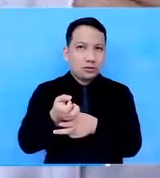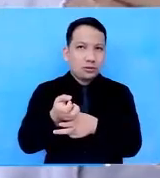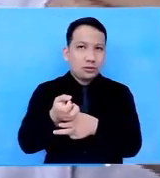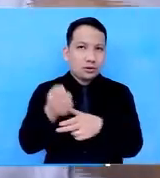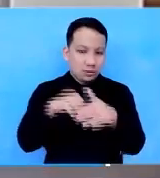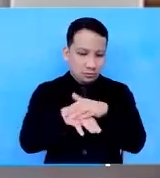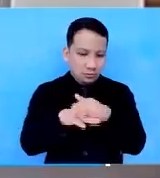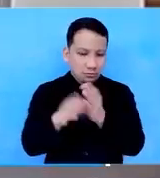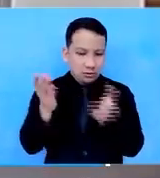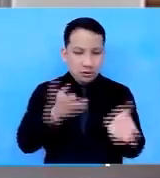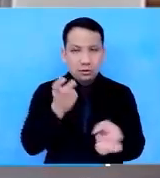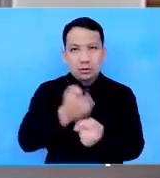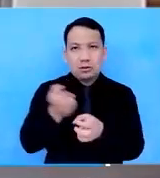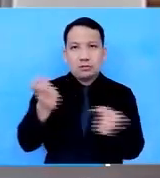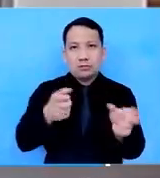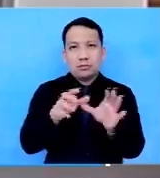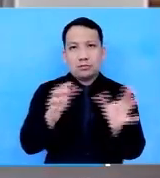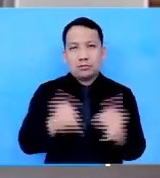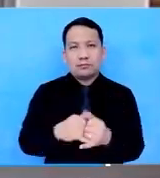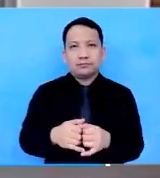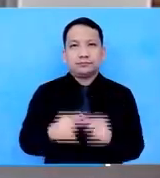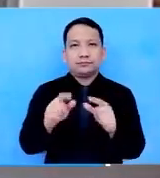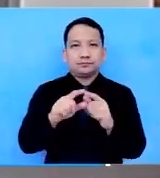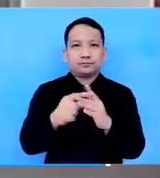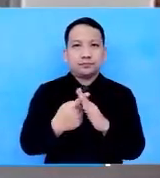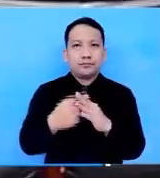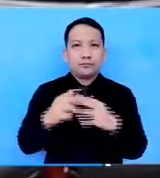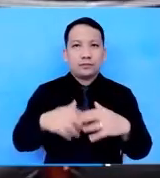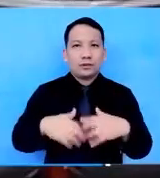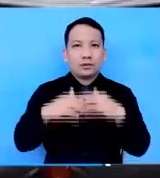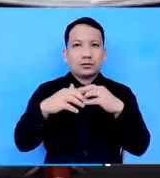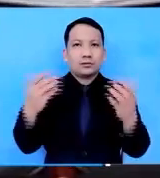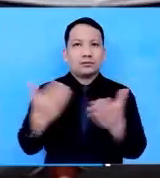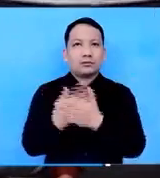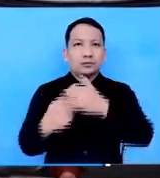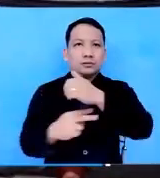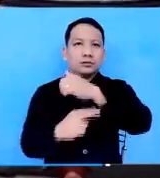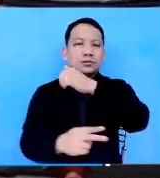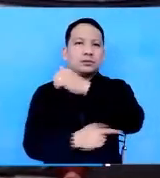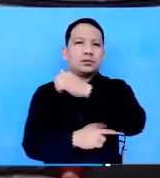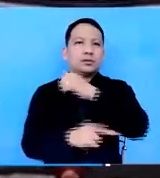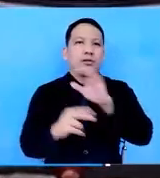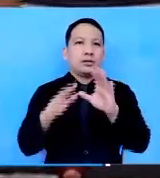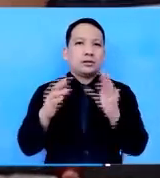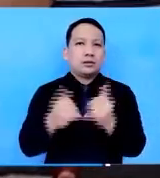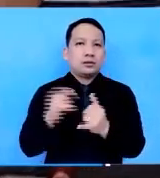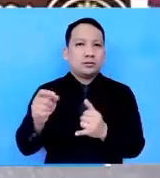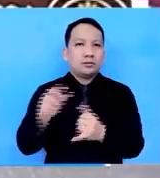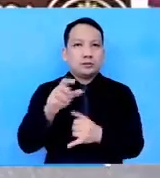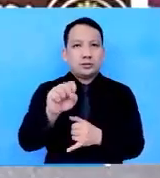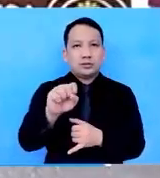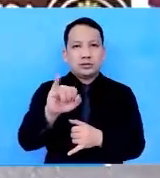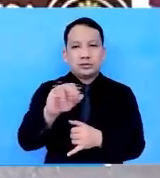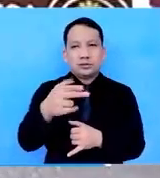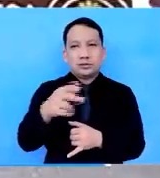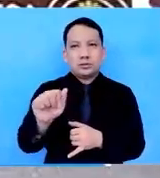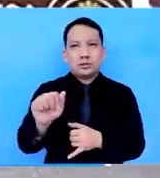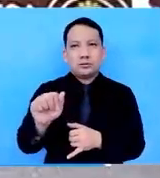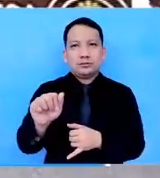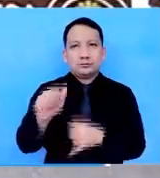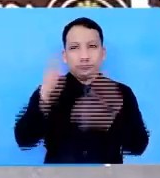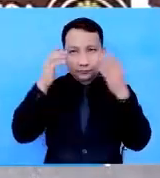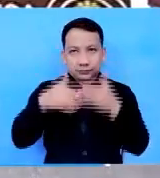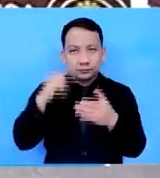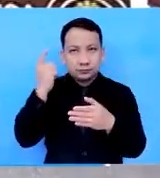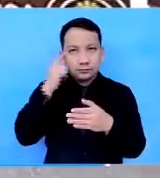dating dito sa barangay namin. Nakatakda raw magpatayo ng bagong tulay papasok sa Barangay Siha, pero mas tinututukan na ngayon ng lokal na pamahalaan ang